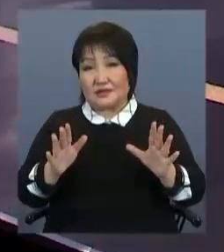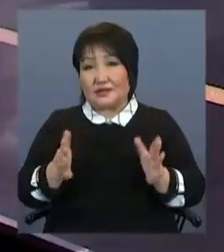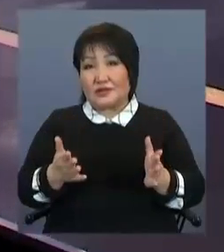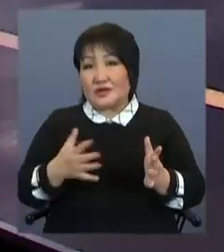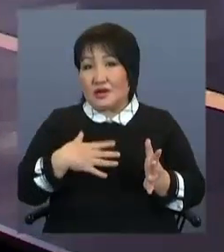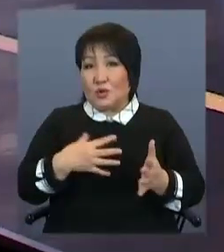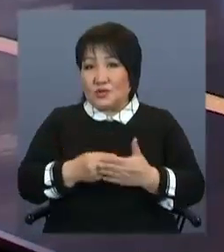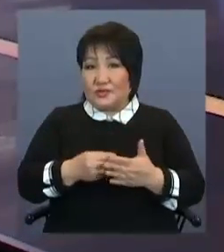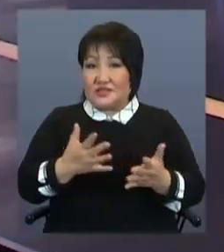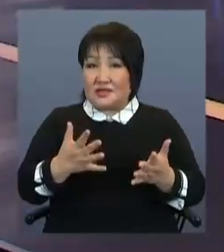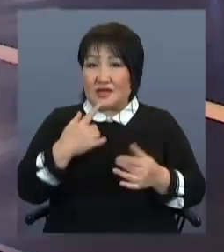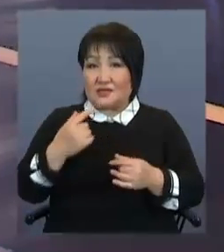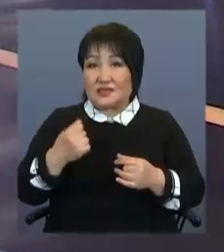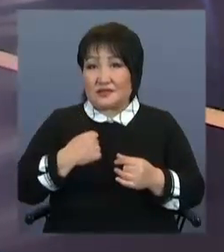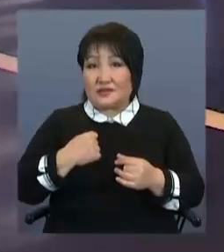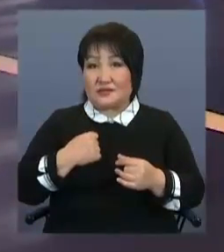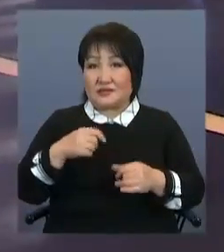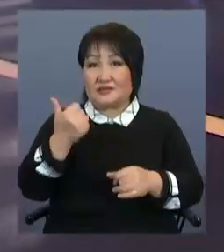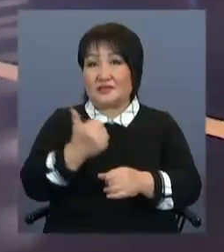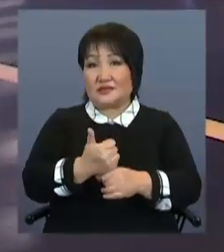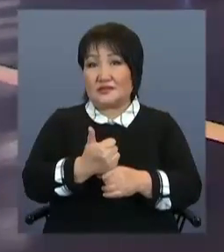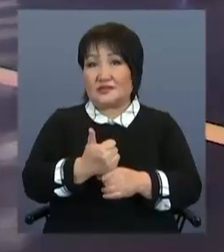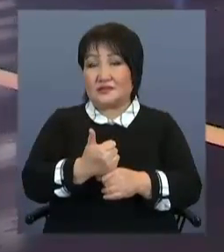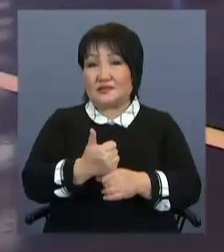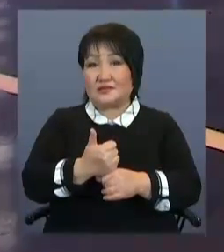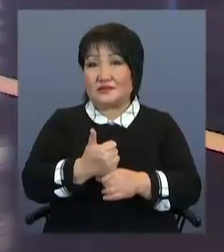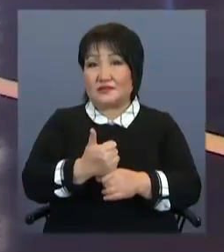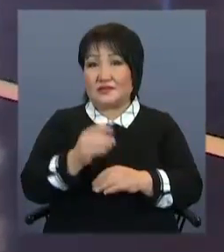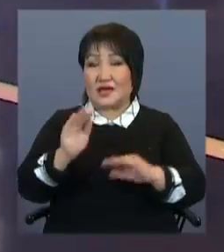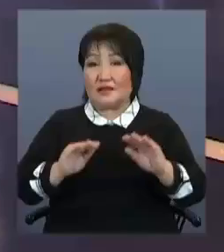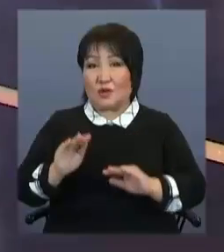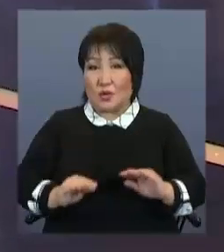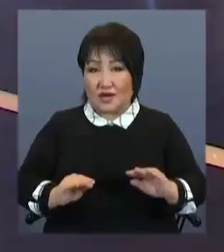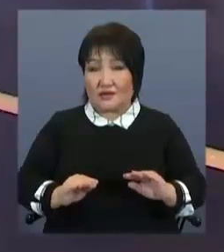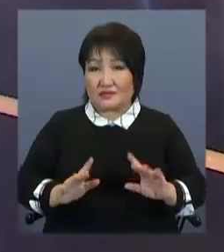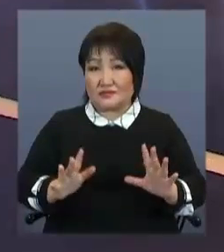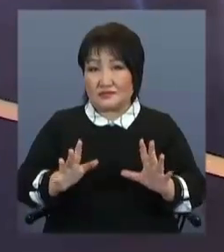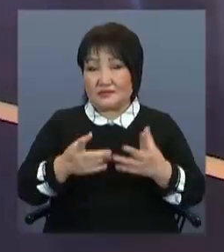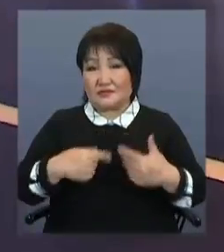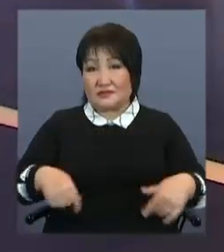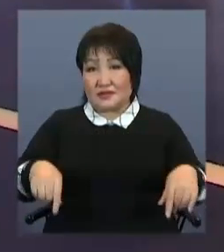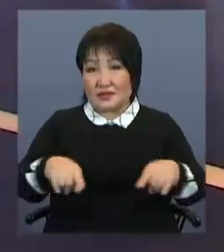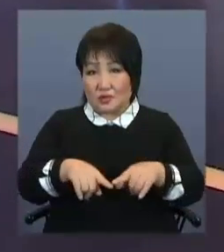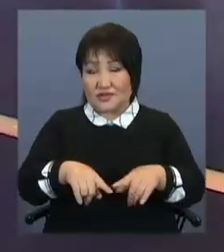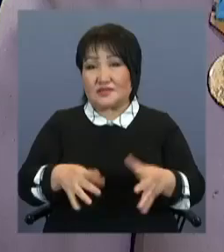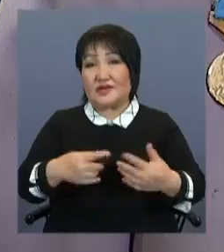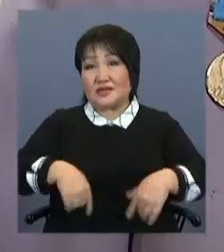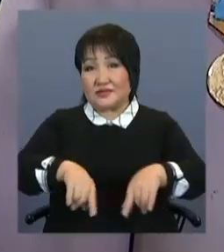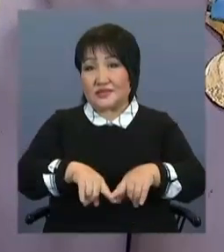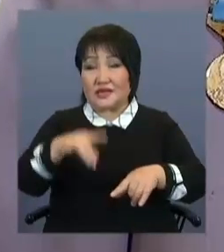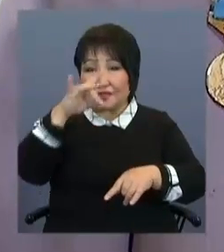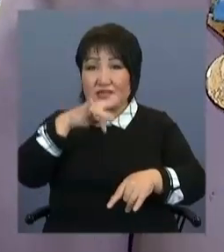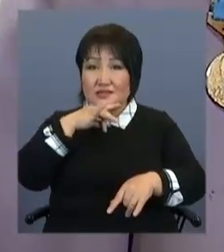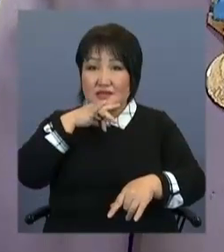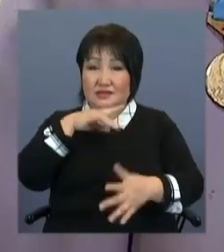өзіміздің әскердің негізін қалауға қазақ жігіттері, қазақстандықтар орын